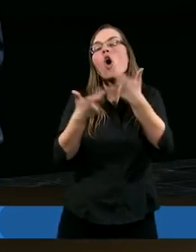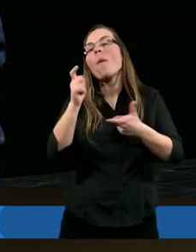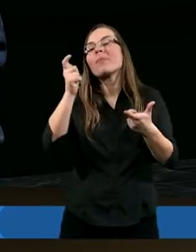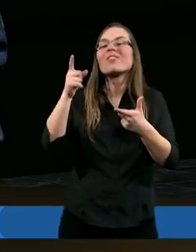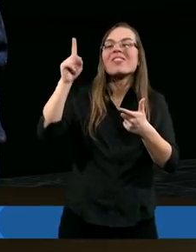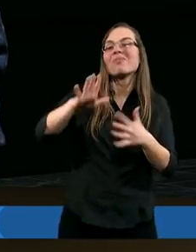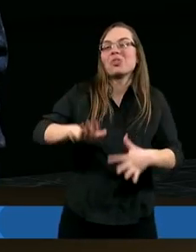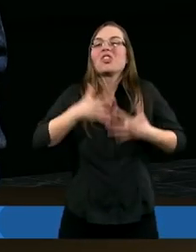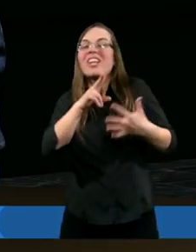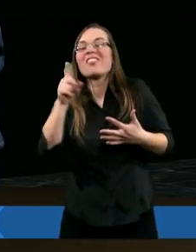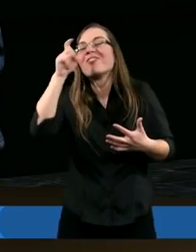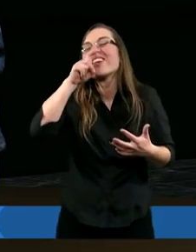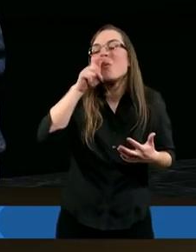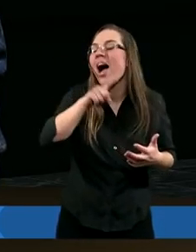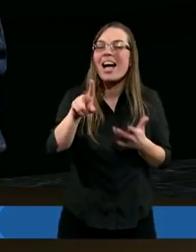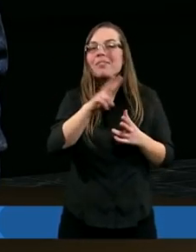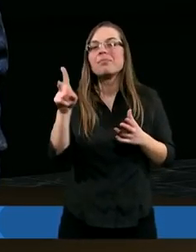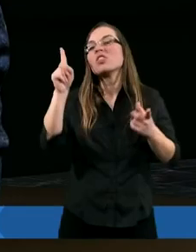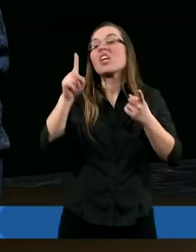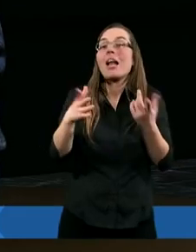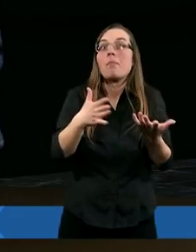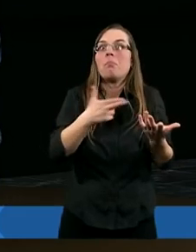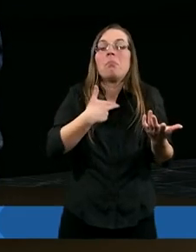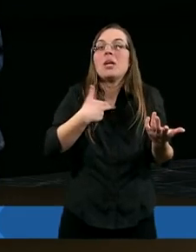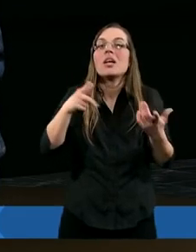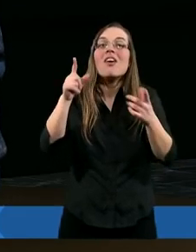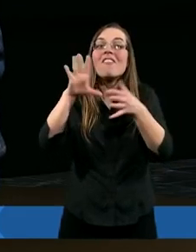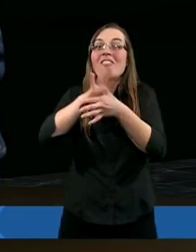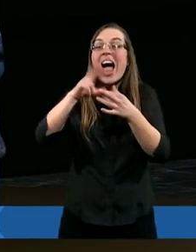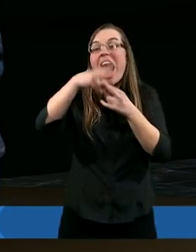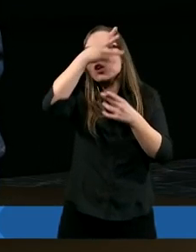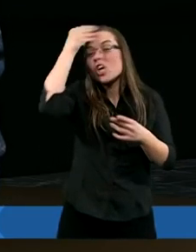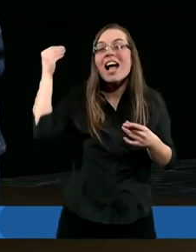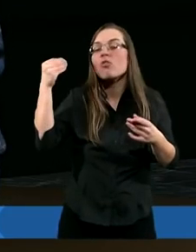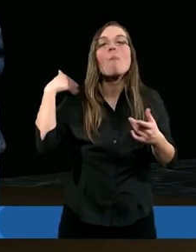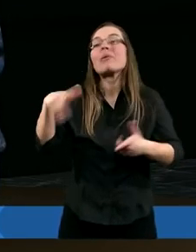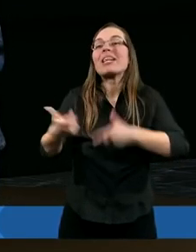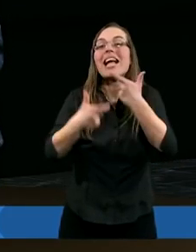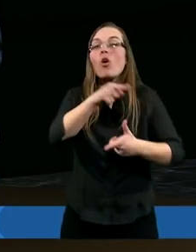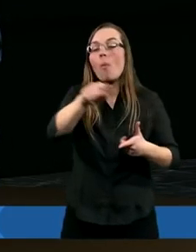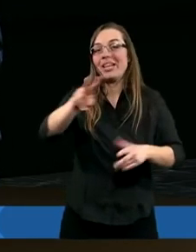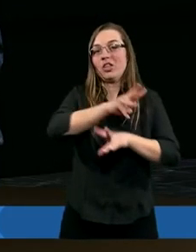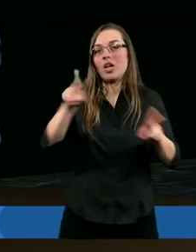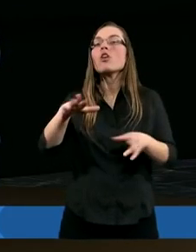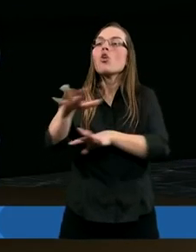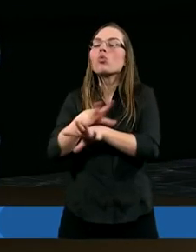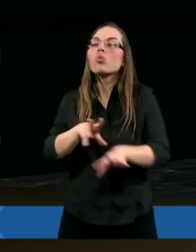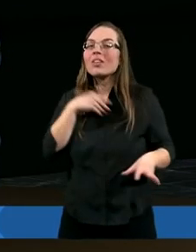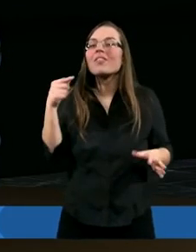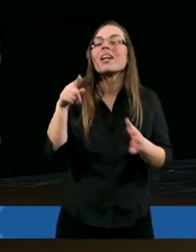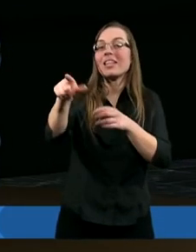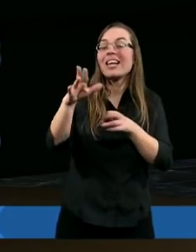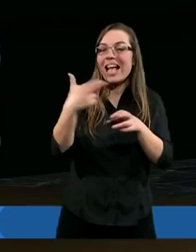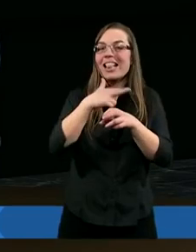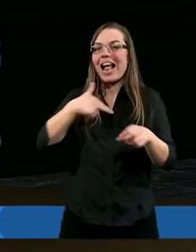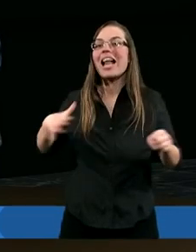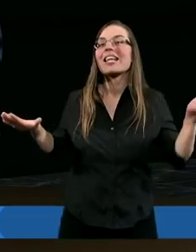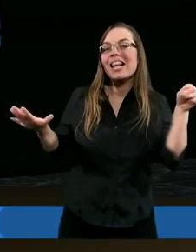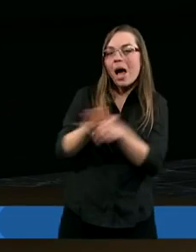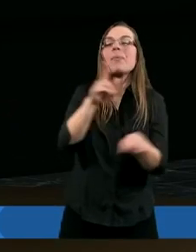robi z nami różne dziwne rzeczy, których nawet normalnie byśmy nigdy nie zrobili. Duch Święty, jeżeli nas